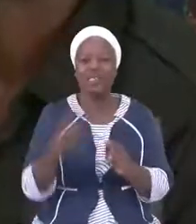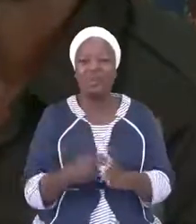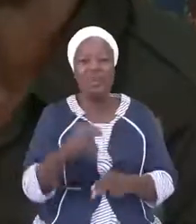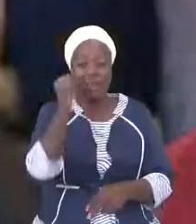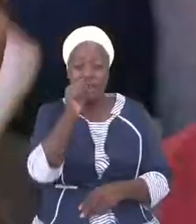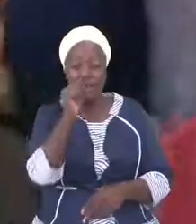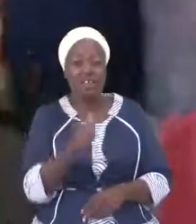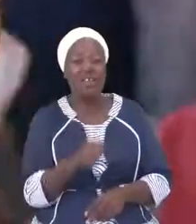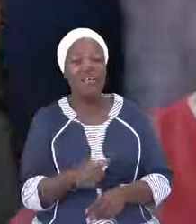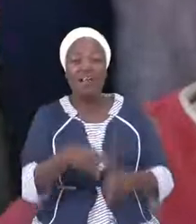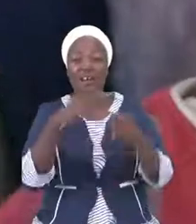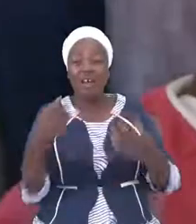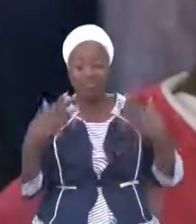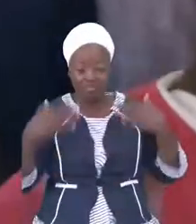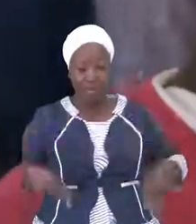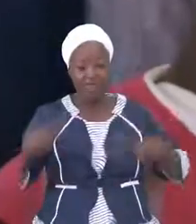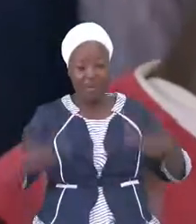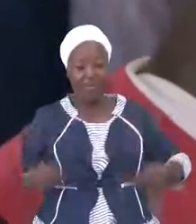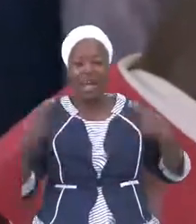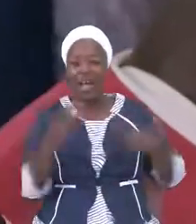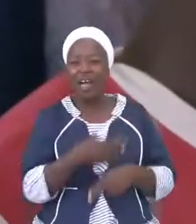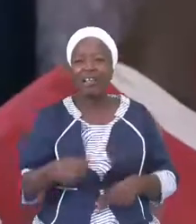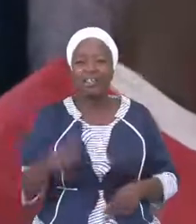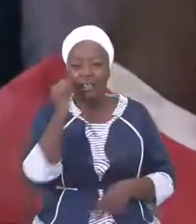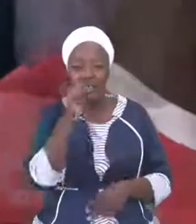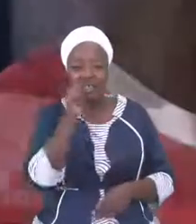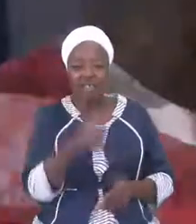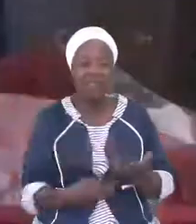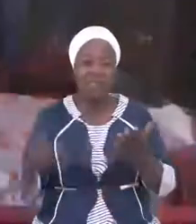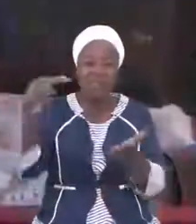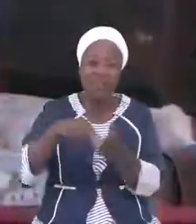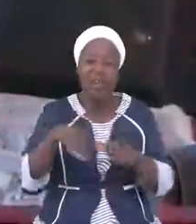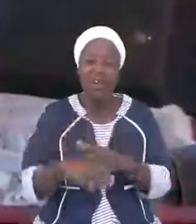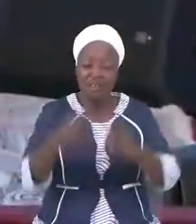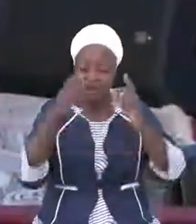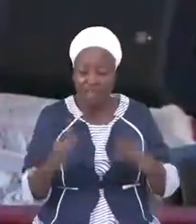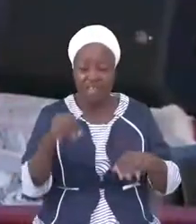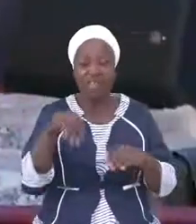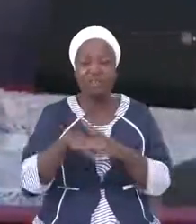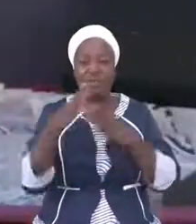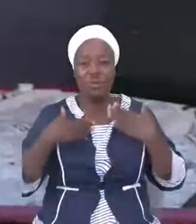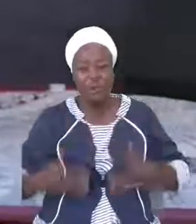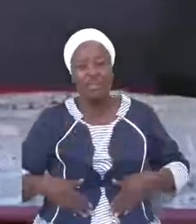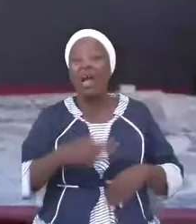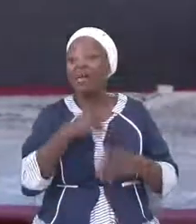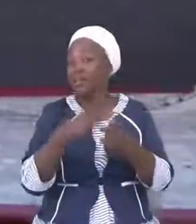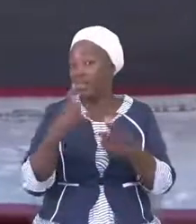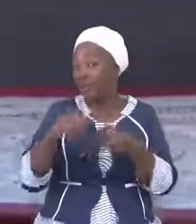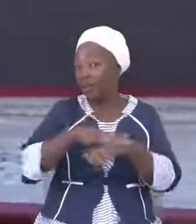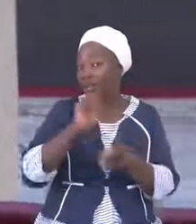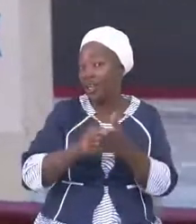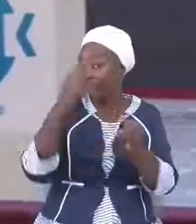vous. Et il y aura un réveil quotidien, une résurrection quotidienne. Il y aura